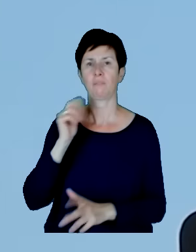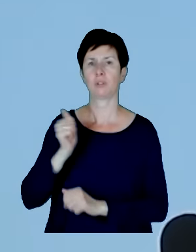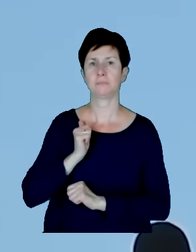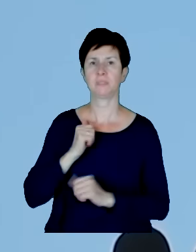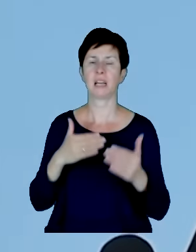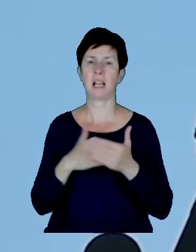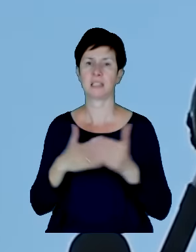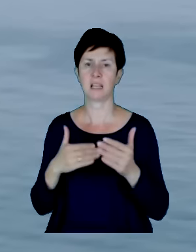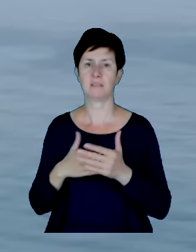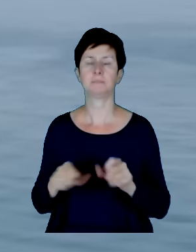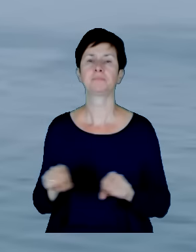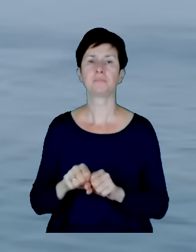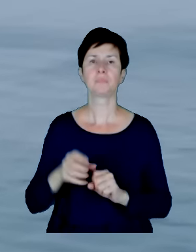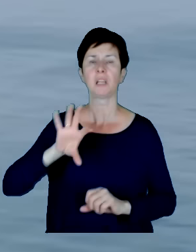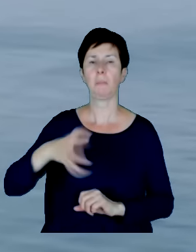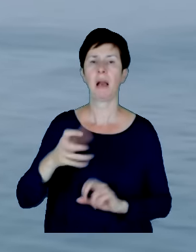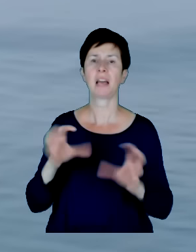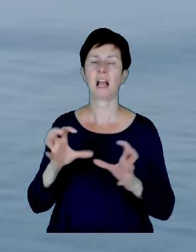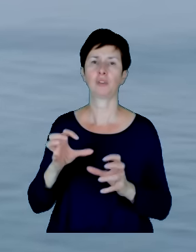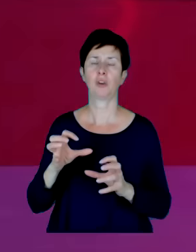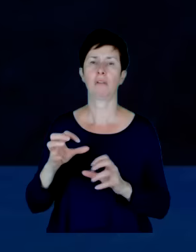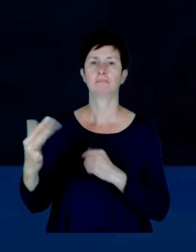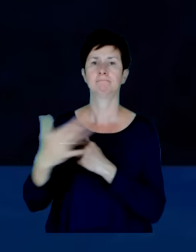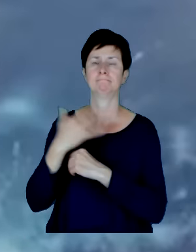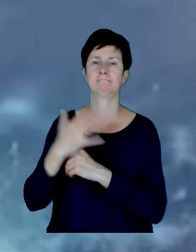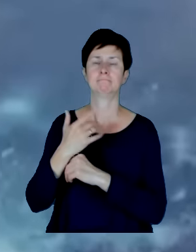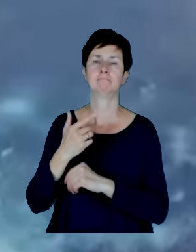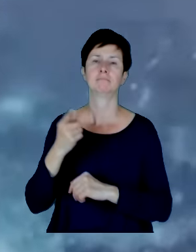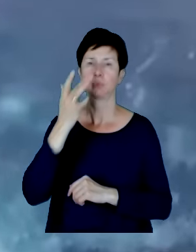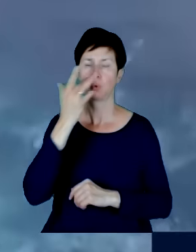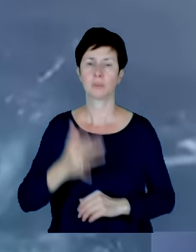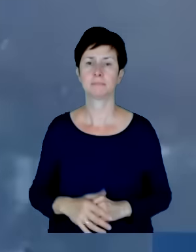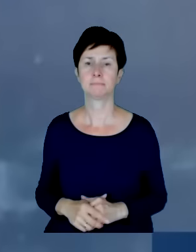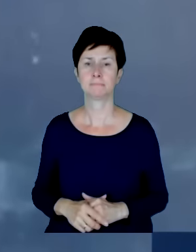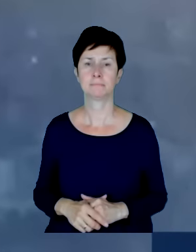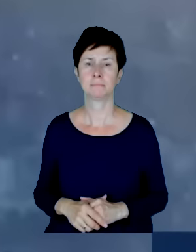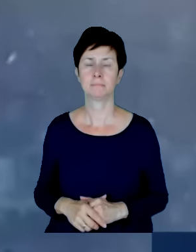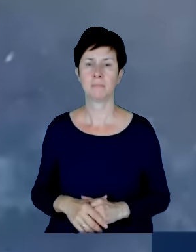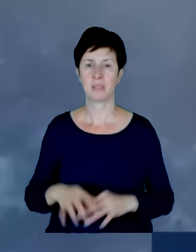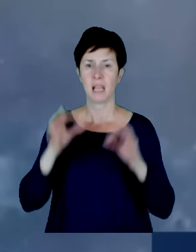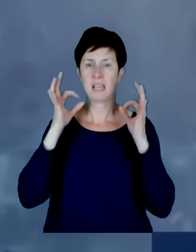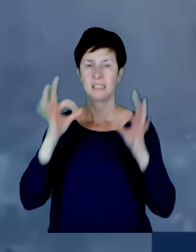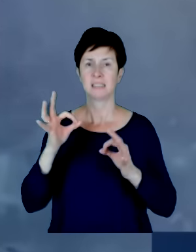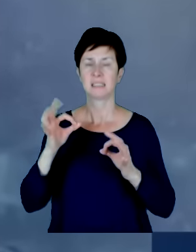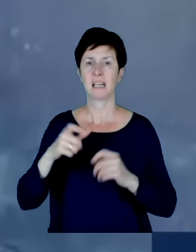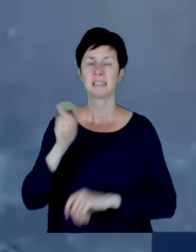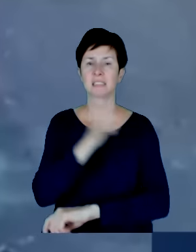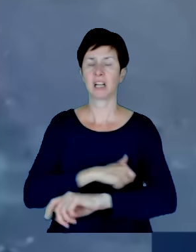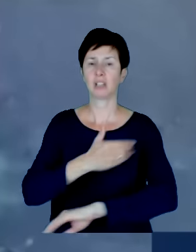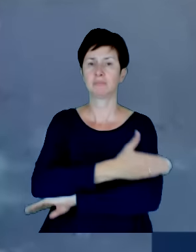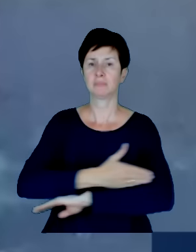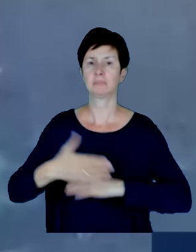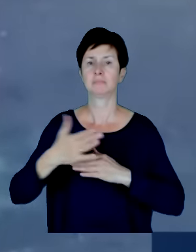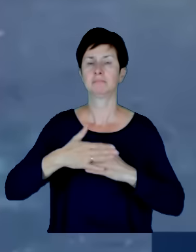do walki radio w obawie przed atakiem ze strony Rosji chińska straż Przybrzeżna uszkodziła jedną z filipińskich Łodzi w